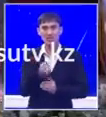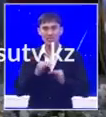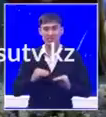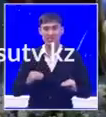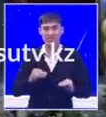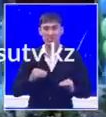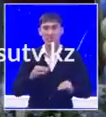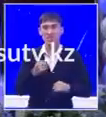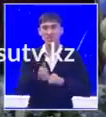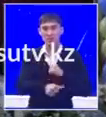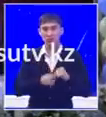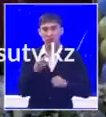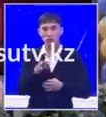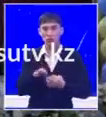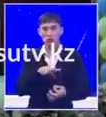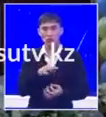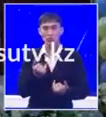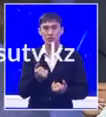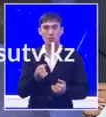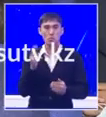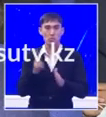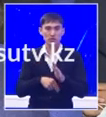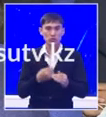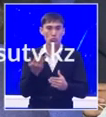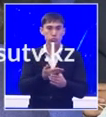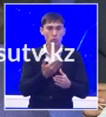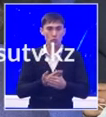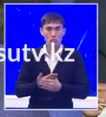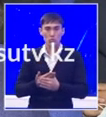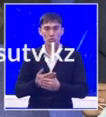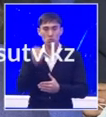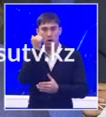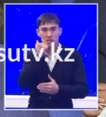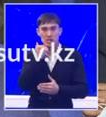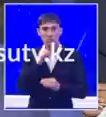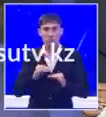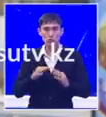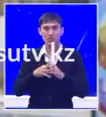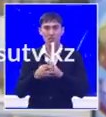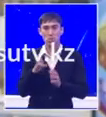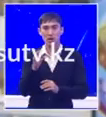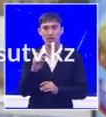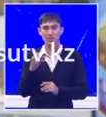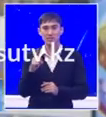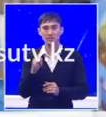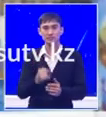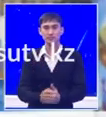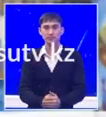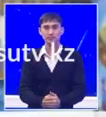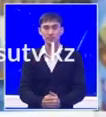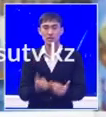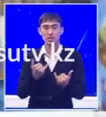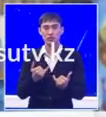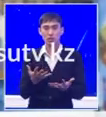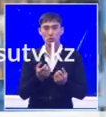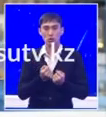оставшимся без попечительства а также оказывает безвозмездную помощь пожилым людям сила байка за сегодня я получил награду